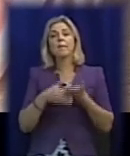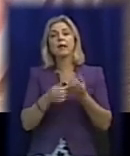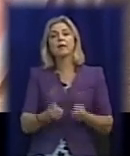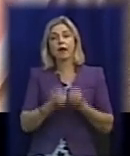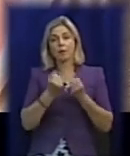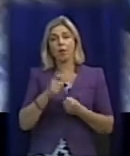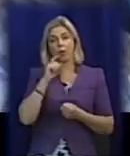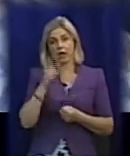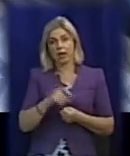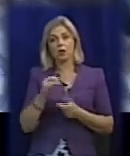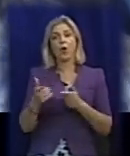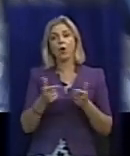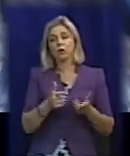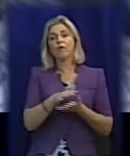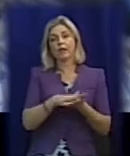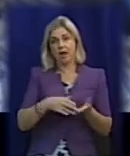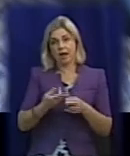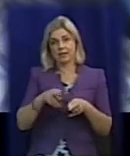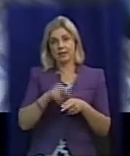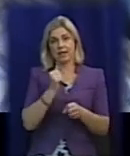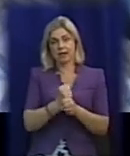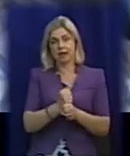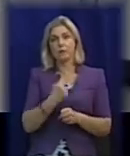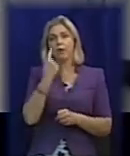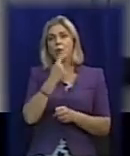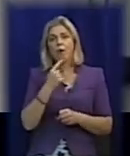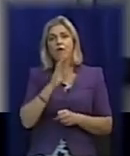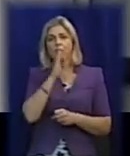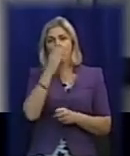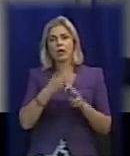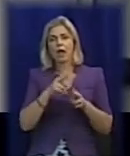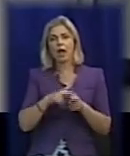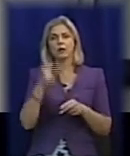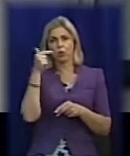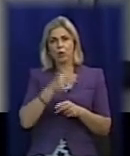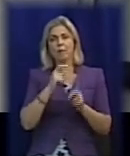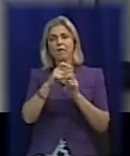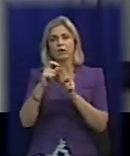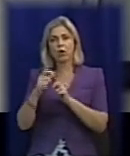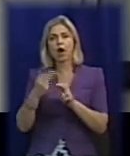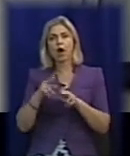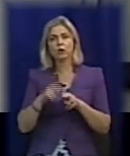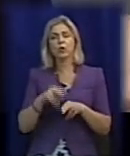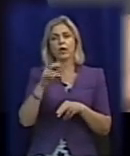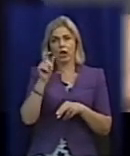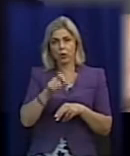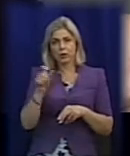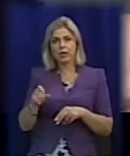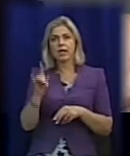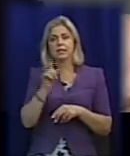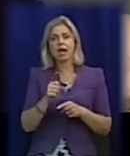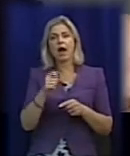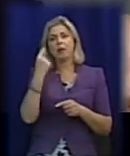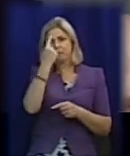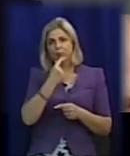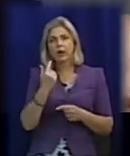це робити. Мова ворожнечі – це агресивні висловлювання, які принижують чи дискредитують людину або групу осіб за ознакою раси,